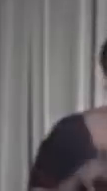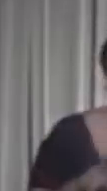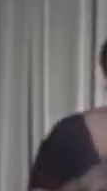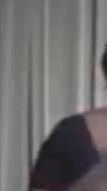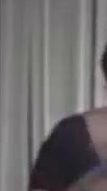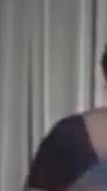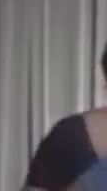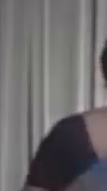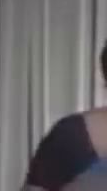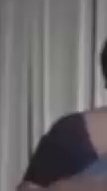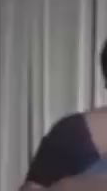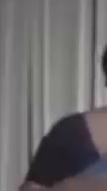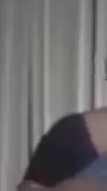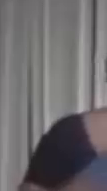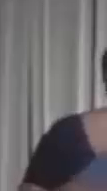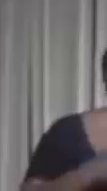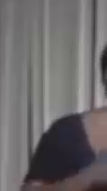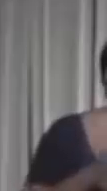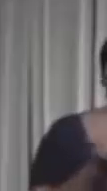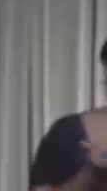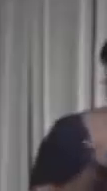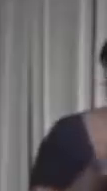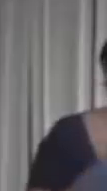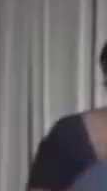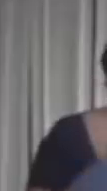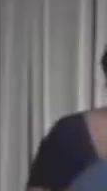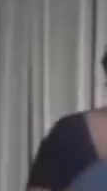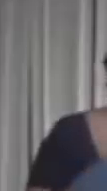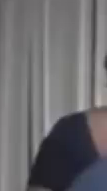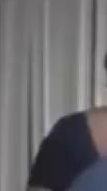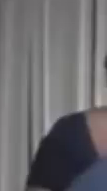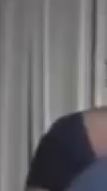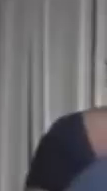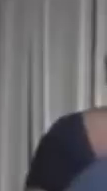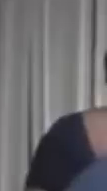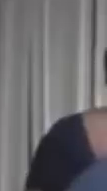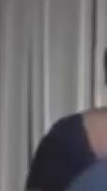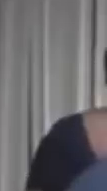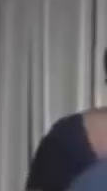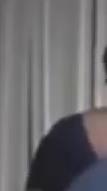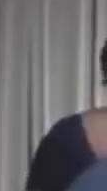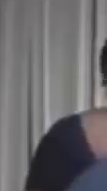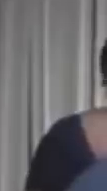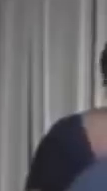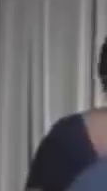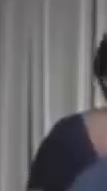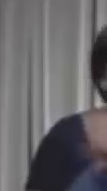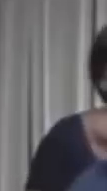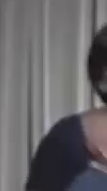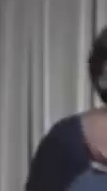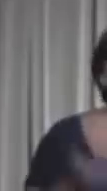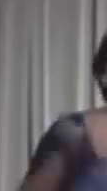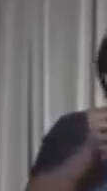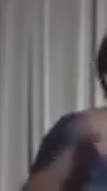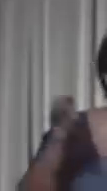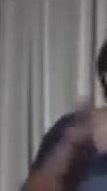இன்று எத்தனையோ பெரும்பான்மை சிங்கள சகோதரர்கள் கூட இந்த நியமனத்தை எதிர்த்து பேசுகின்ற ஒரு நிலை வந்திருக்கிறது.